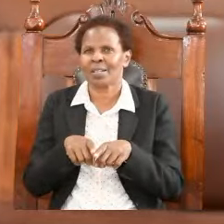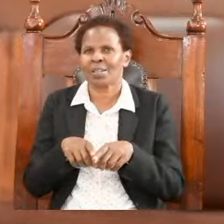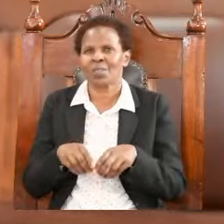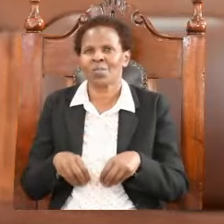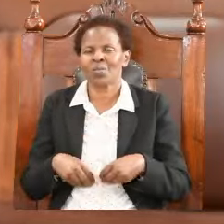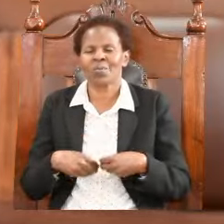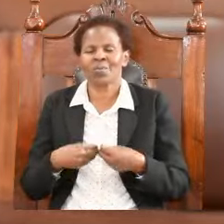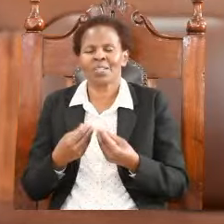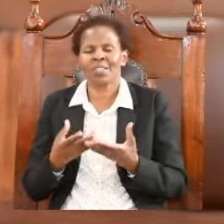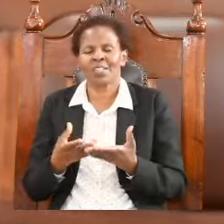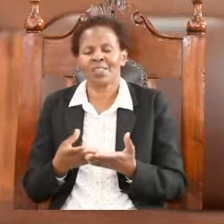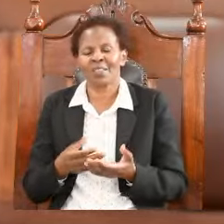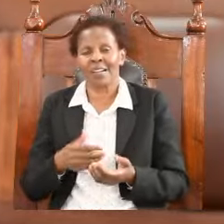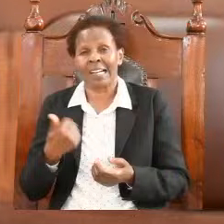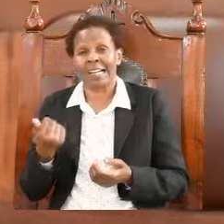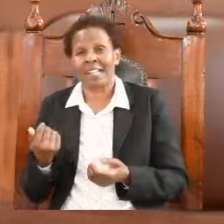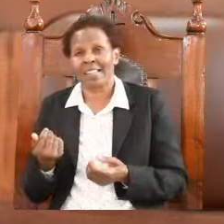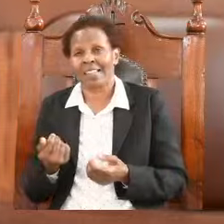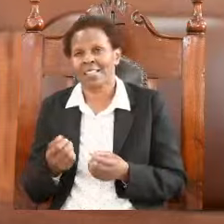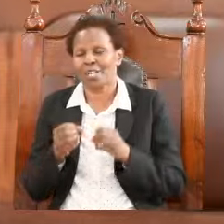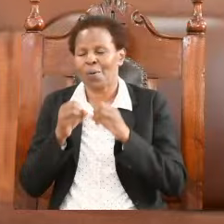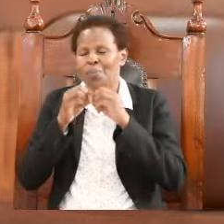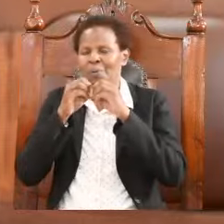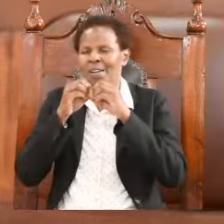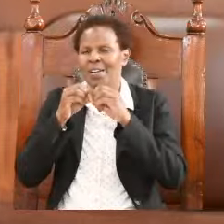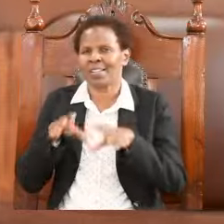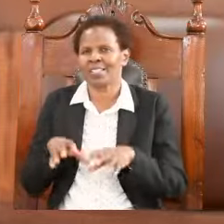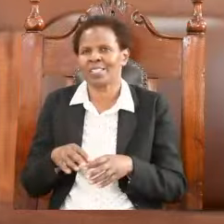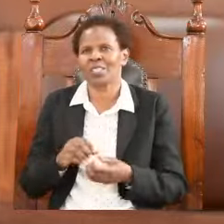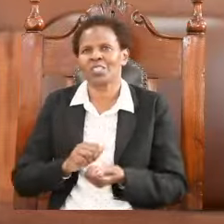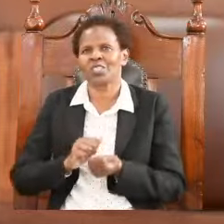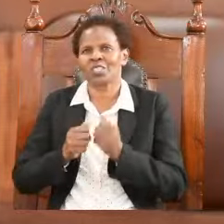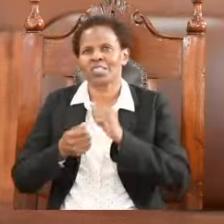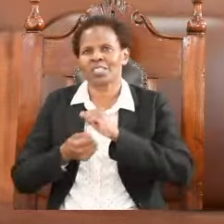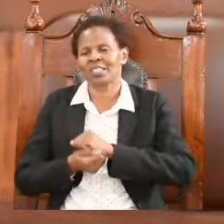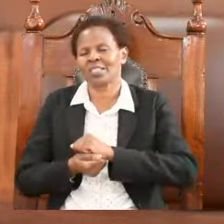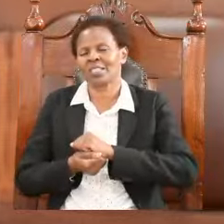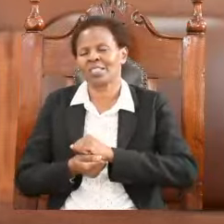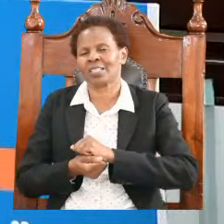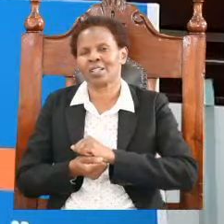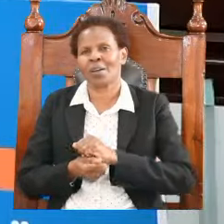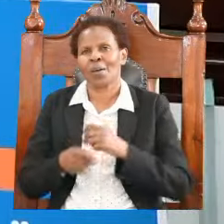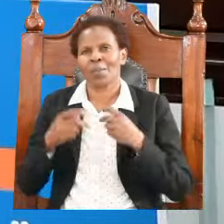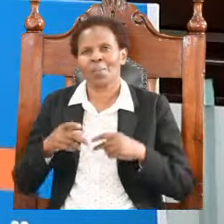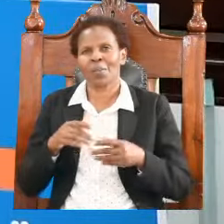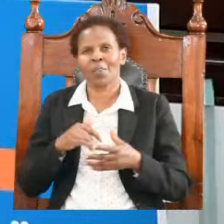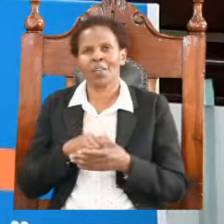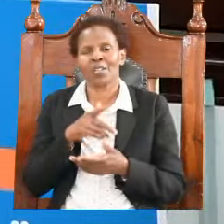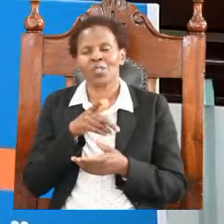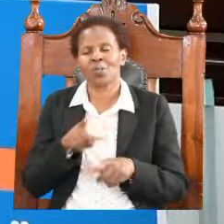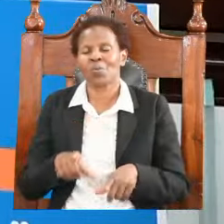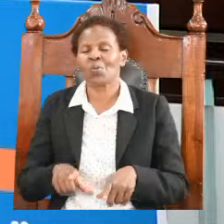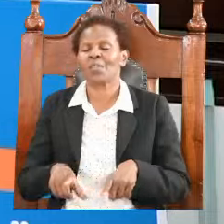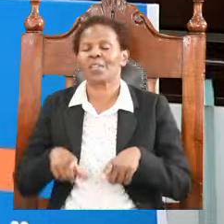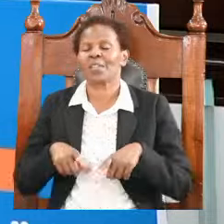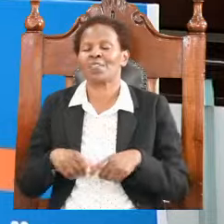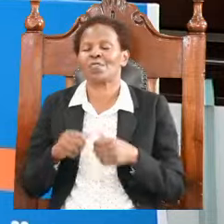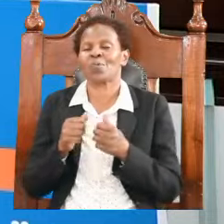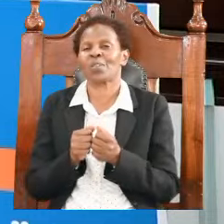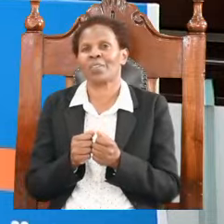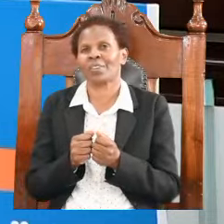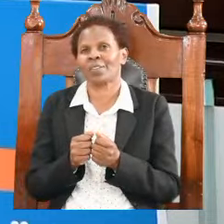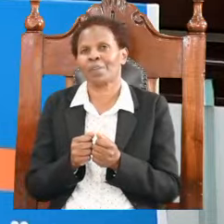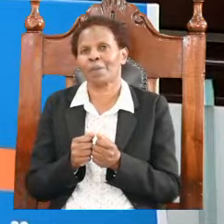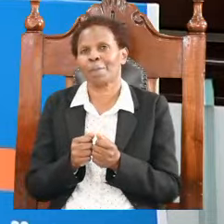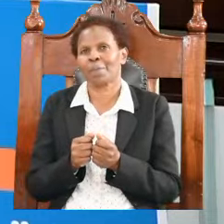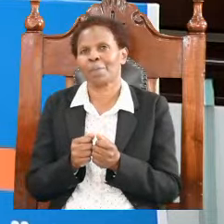ucio wa gutuma andu acio maigwe ni marathimitwo ni urehaga ugaruruku e andu aria nao wikaranagia nao kuria wikaraga you